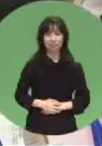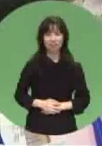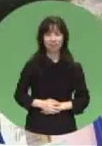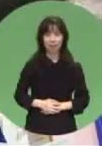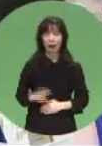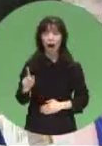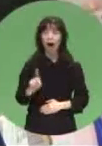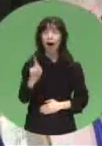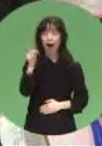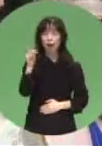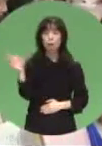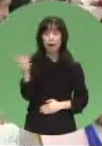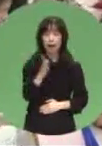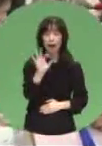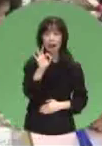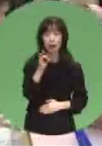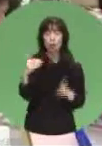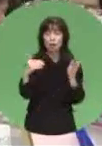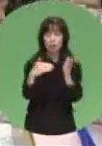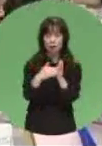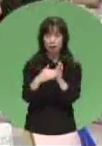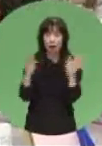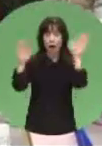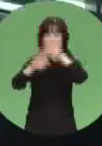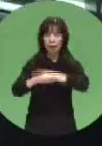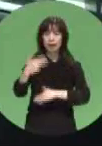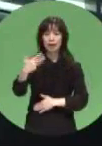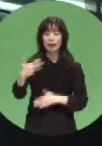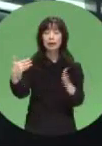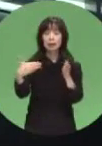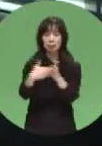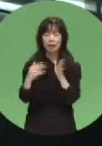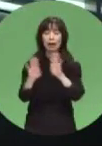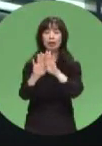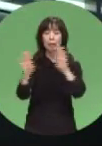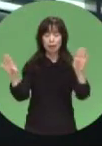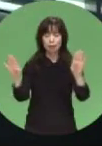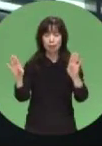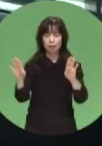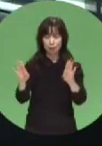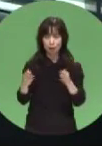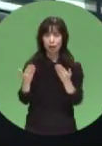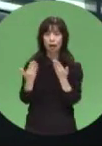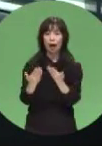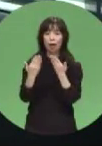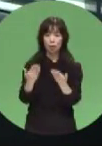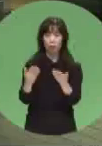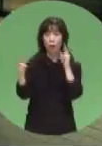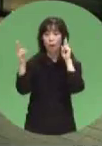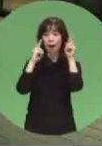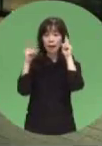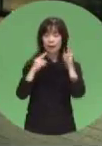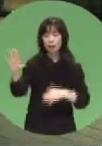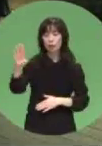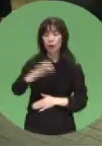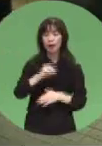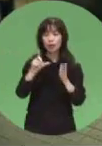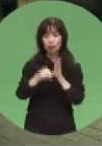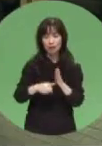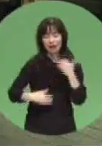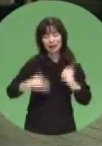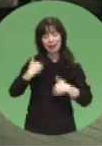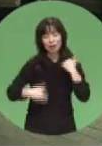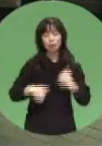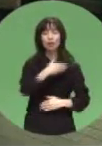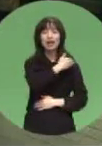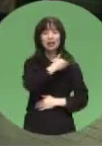火曜日から金曜日は夜の8時まで空いてるんです。ですので、通勤通学の方もお帰りにゆっくりと本を楽し